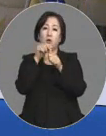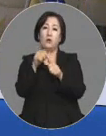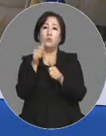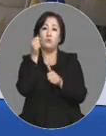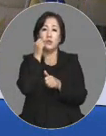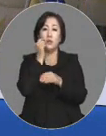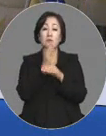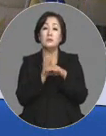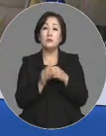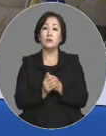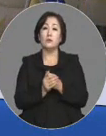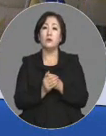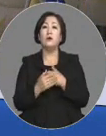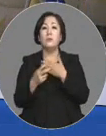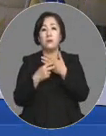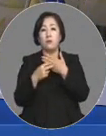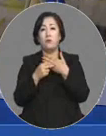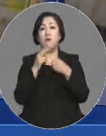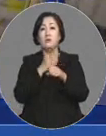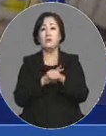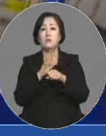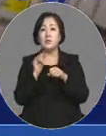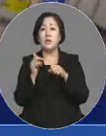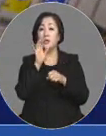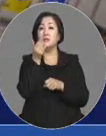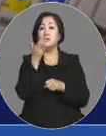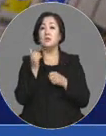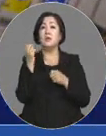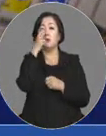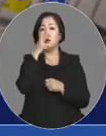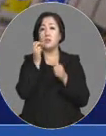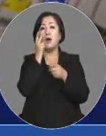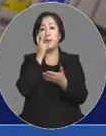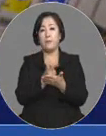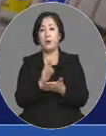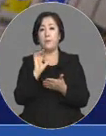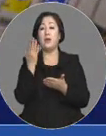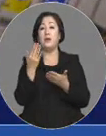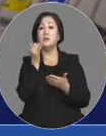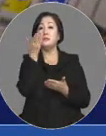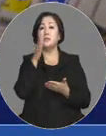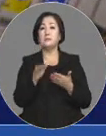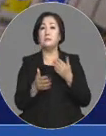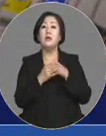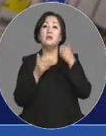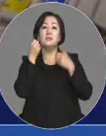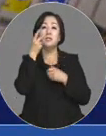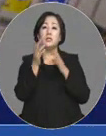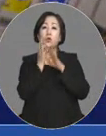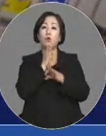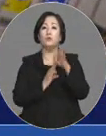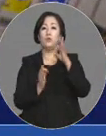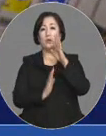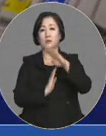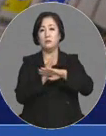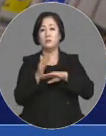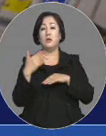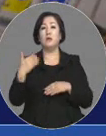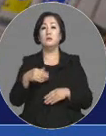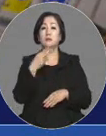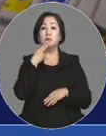있습니다. 의사 출신의 역학조사관 채용을 법으로 규정하고 있지만 7개월 넘게